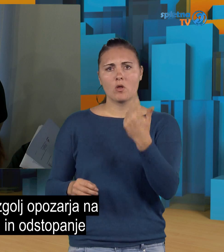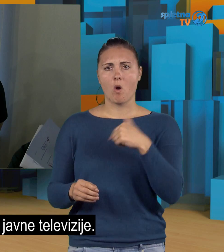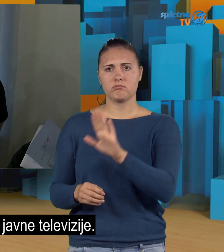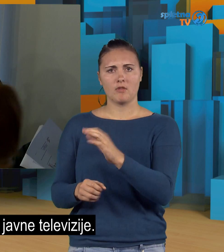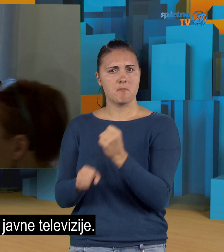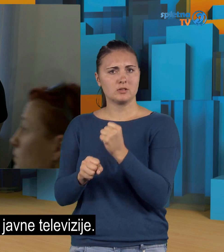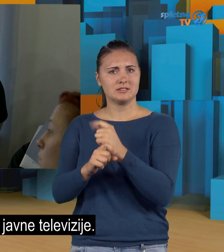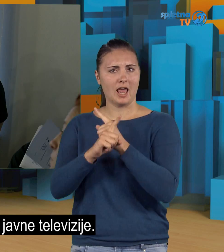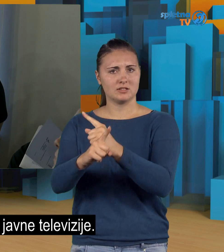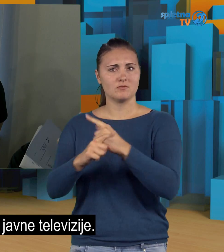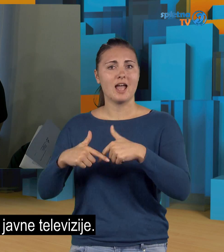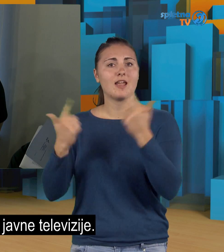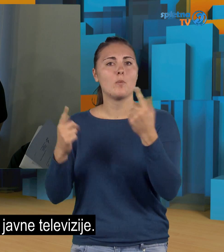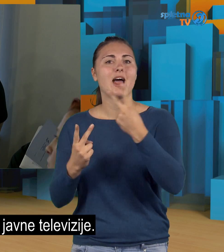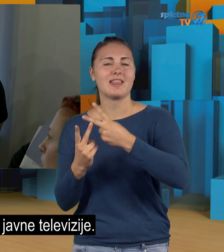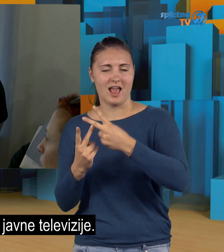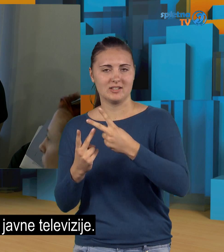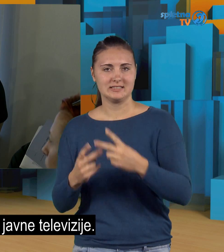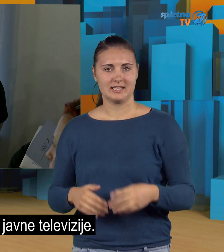televizije.